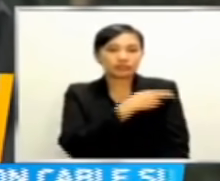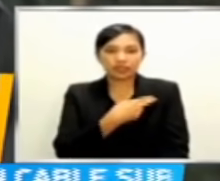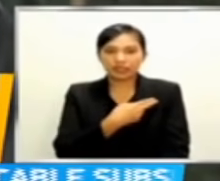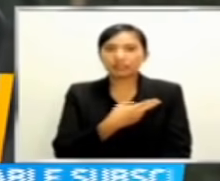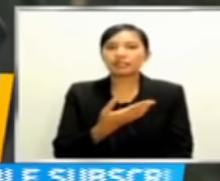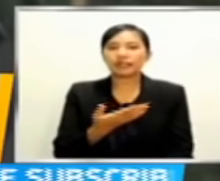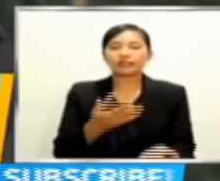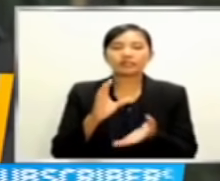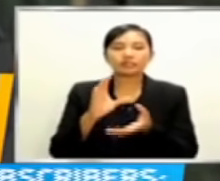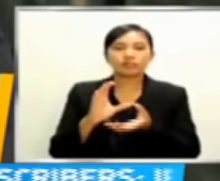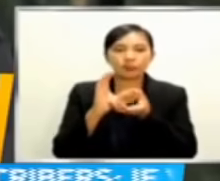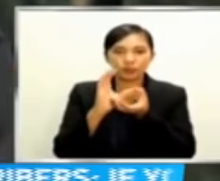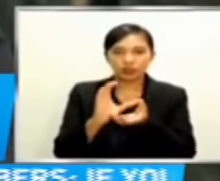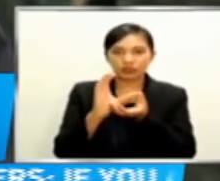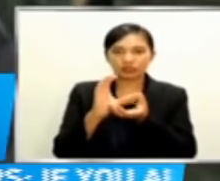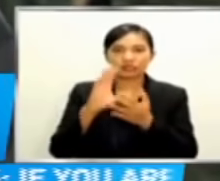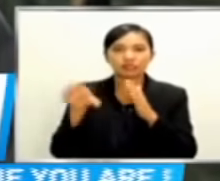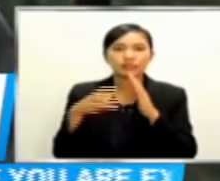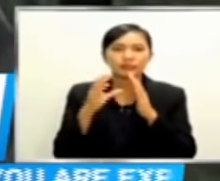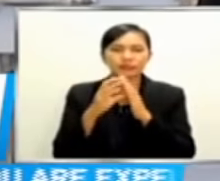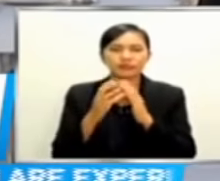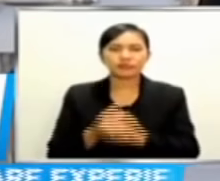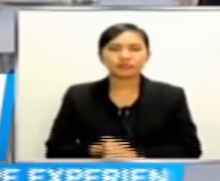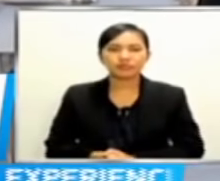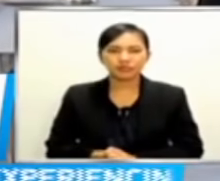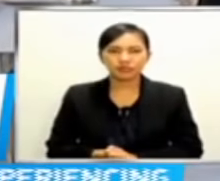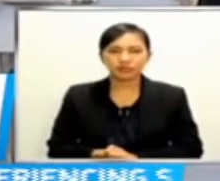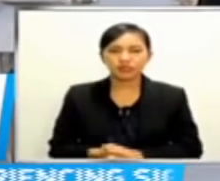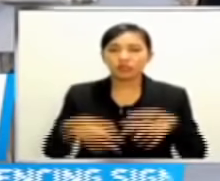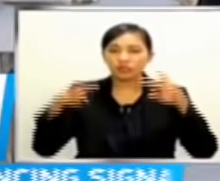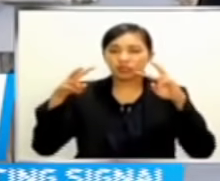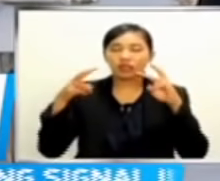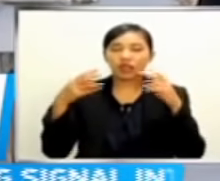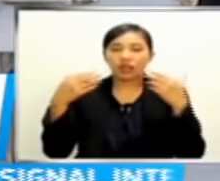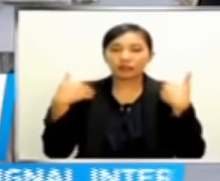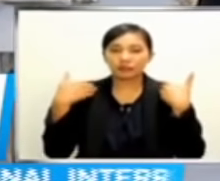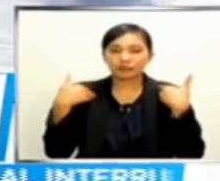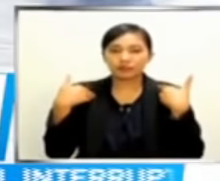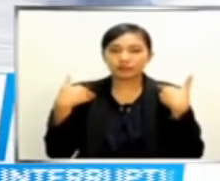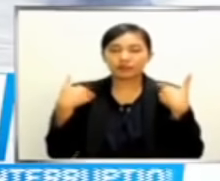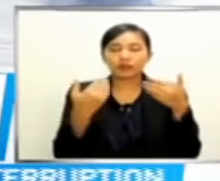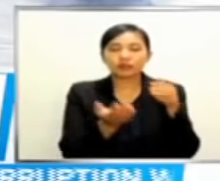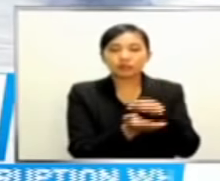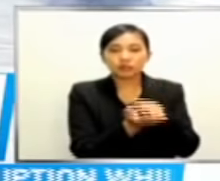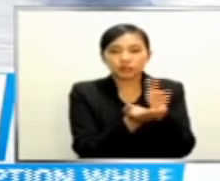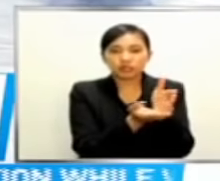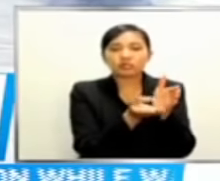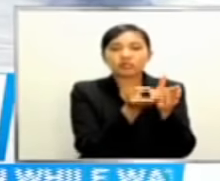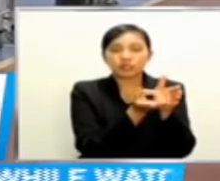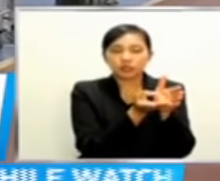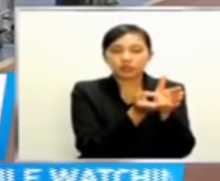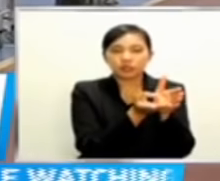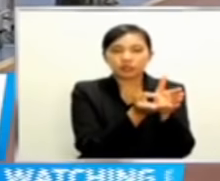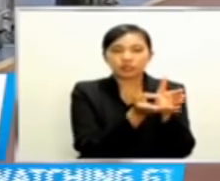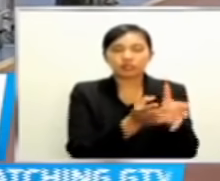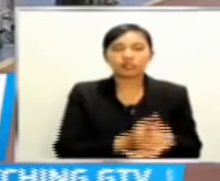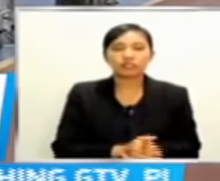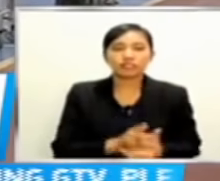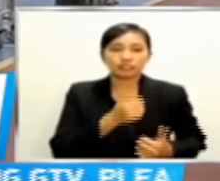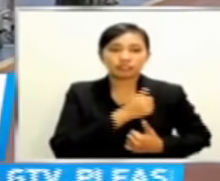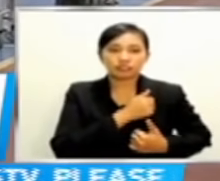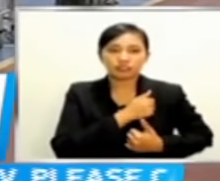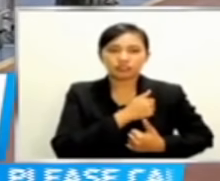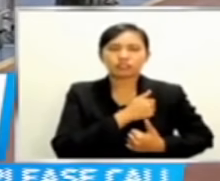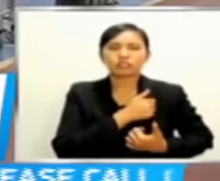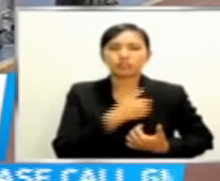dyan. Tingitingnan nila kung sino ang pwedeng i-airlift sa Manila. Nakaburo naman sa Naval Forces Western Mindanao ang ilang nasawi. Ilan lamang sila